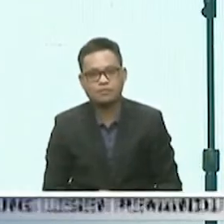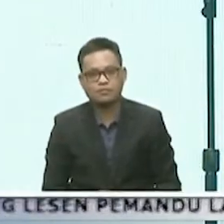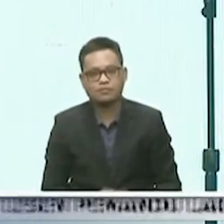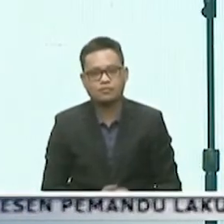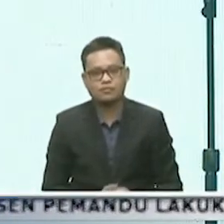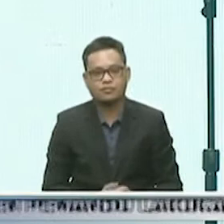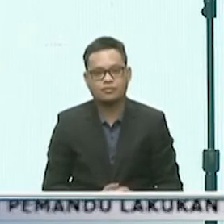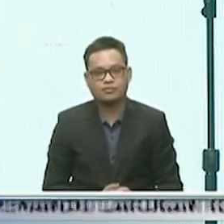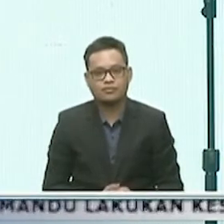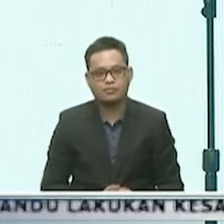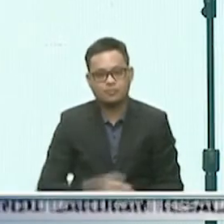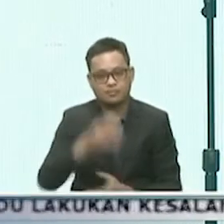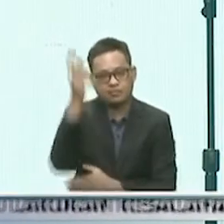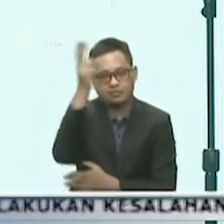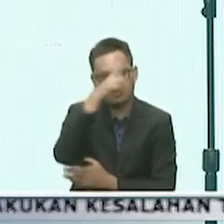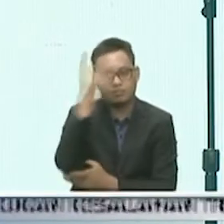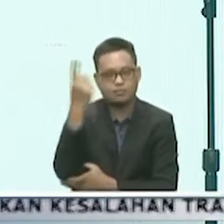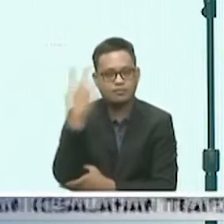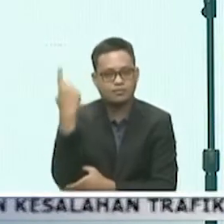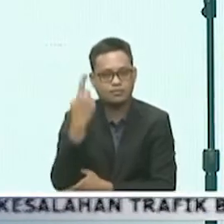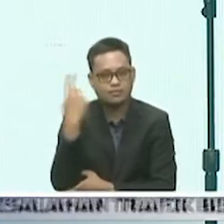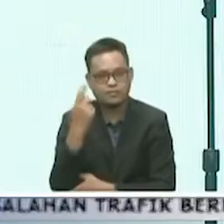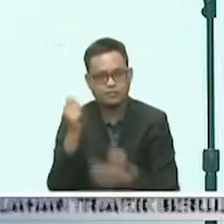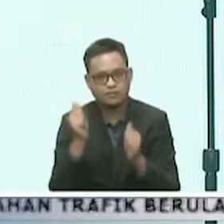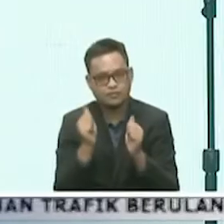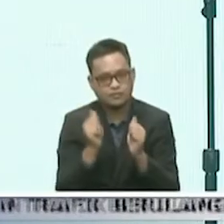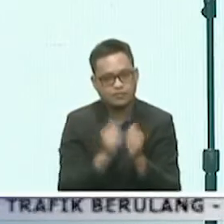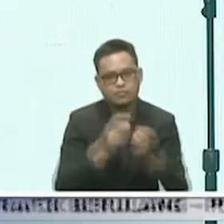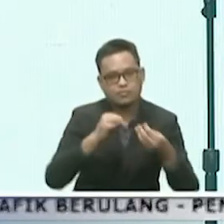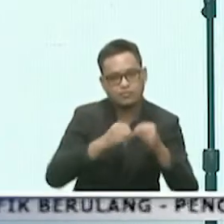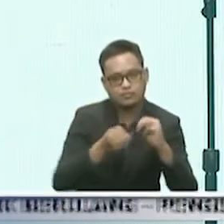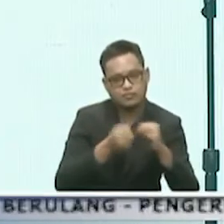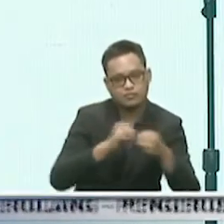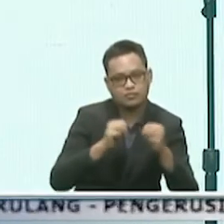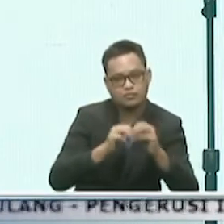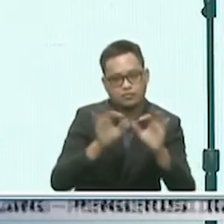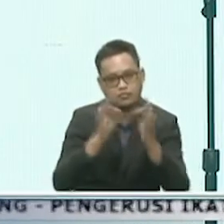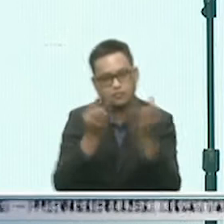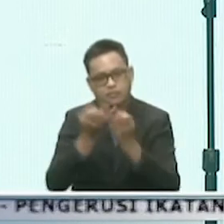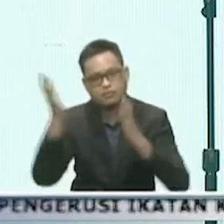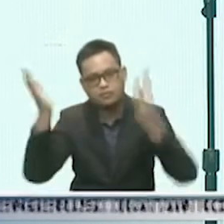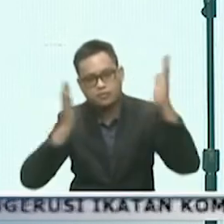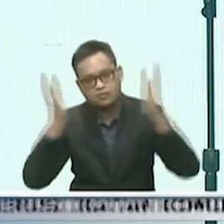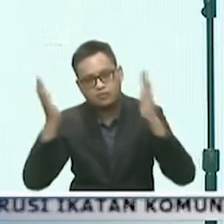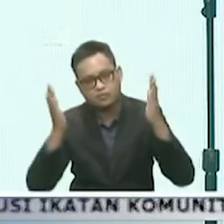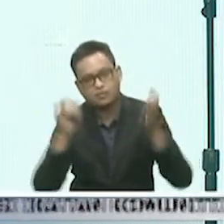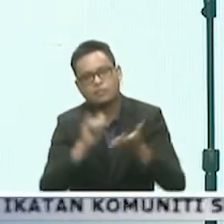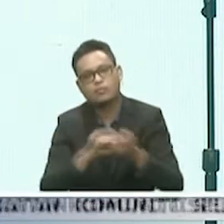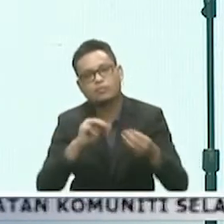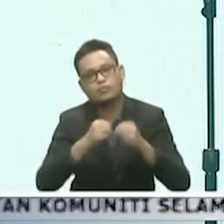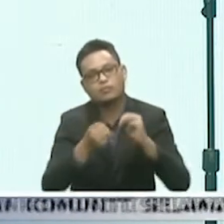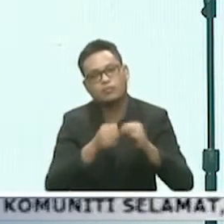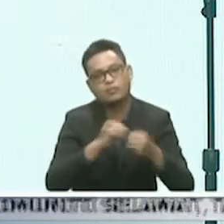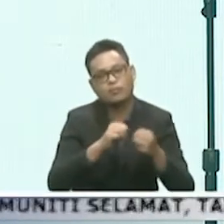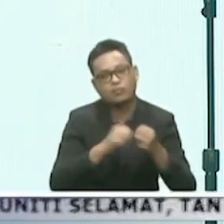Kerajaan sentiasa peka dengan keluh kesah keluarga Malaysia, termasuklah isu kenaikan